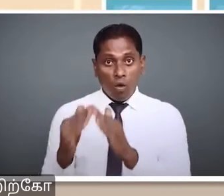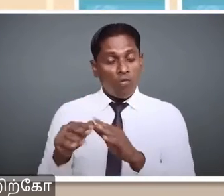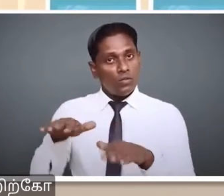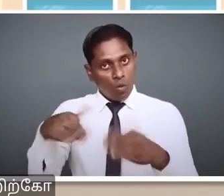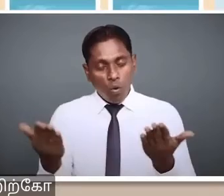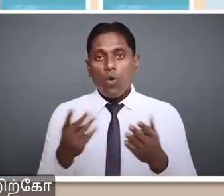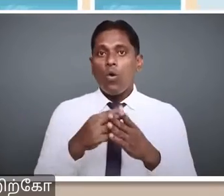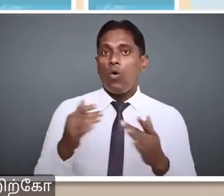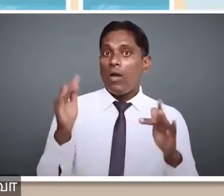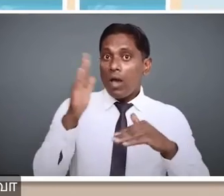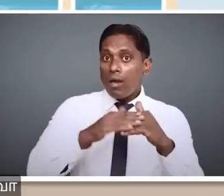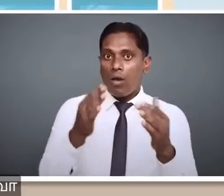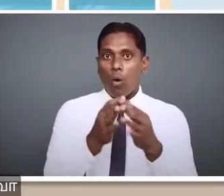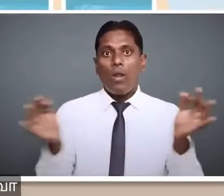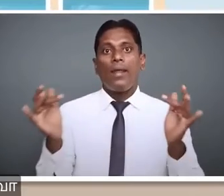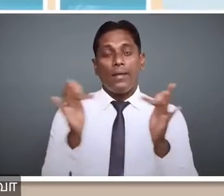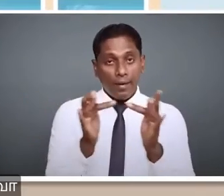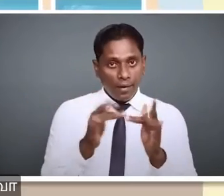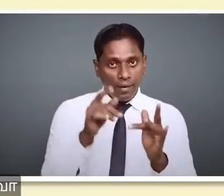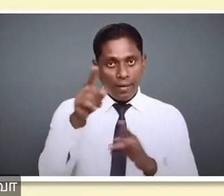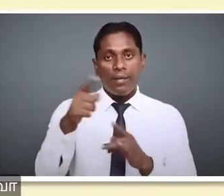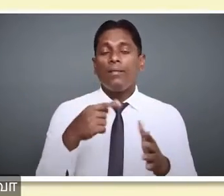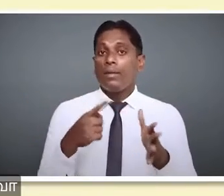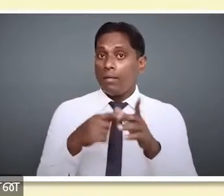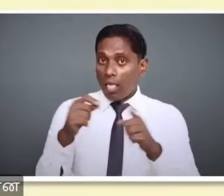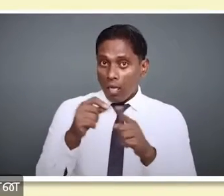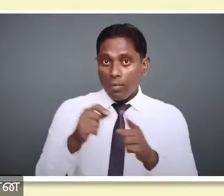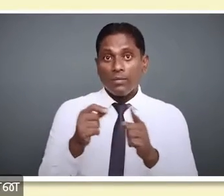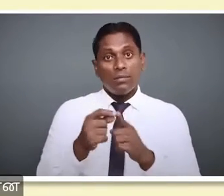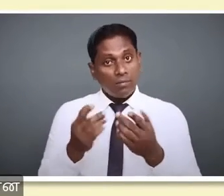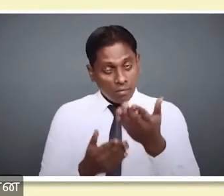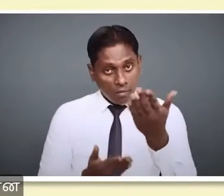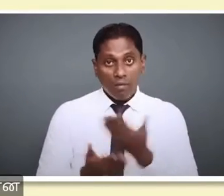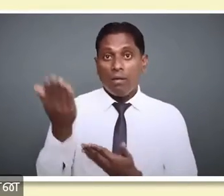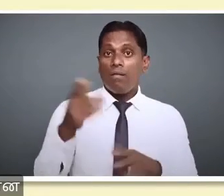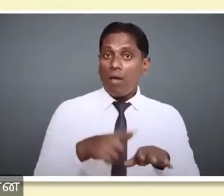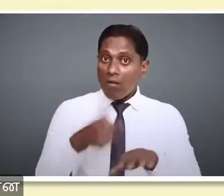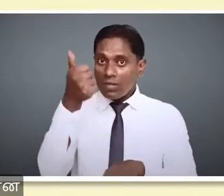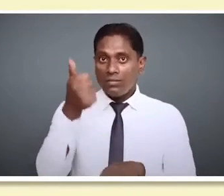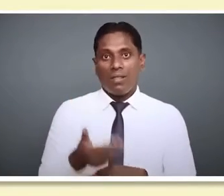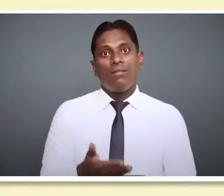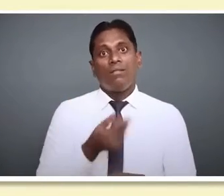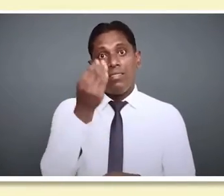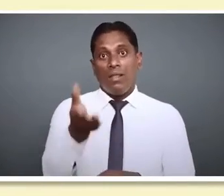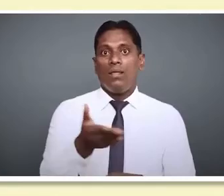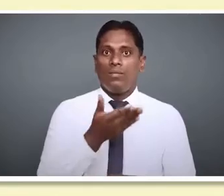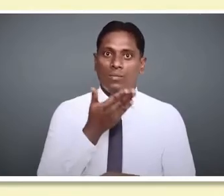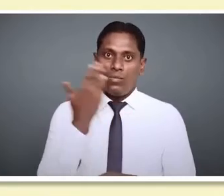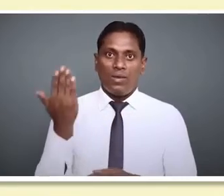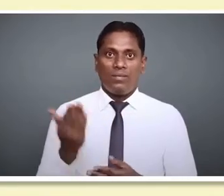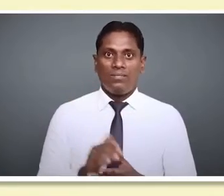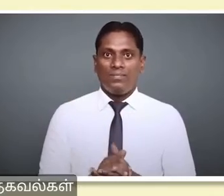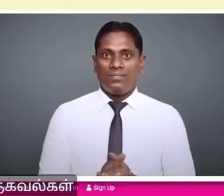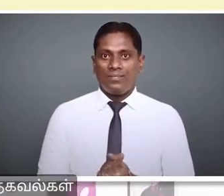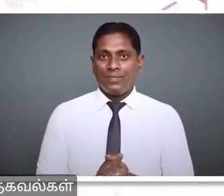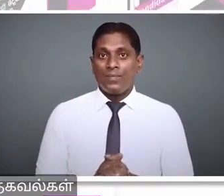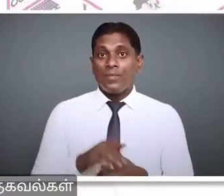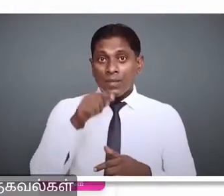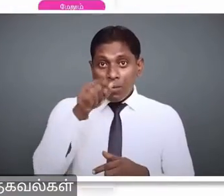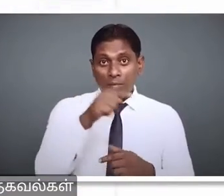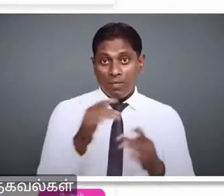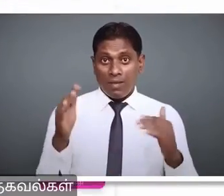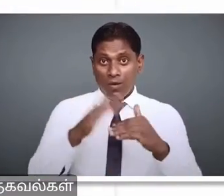அலுவலகம் என்பனவற்றிற்கோ அல்லது இணையதளத்தின் ஊடாகவோ ஒரு கோரிக்கையை சமர்ப்பிப்பதற்கான வாய்ப்பு உங்களுக்கு உள்ளது.